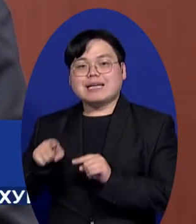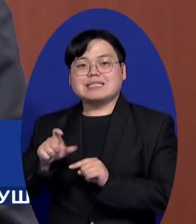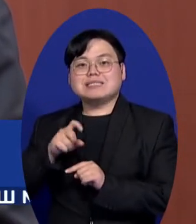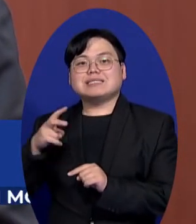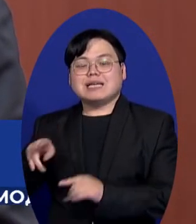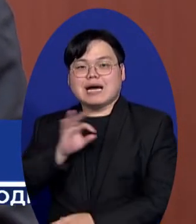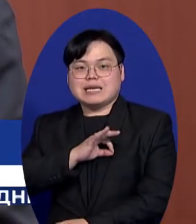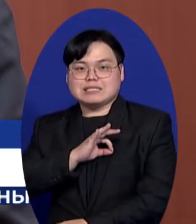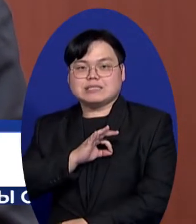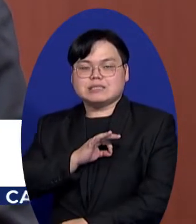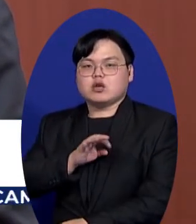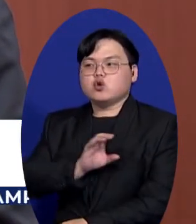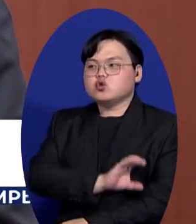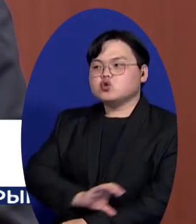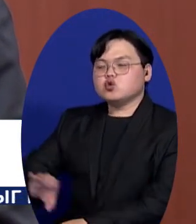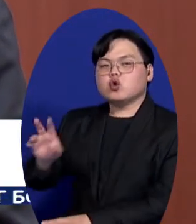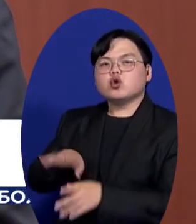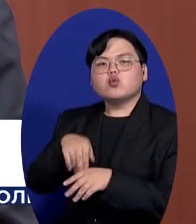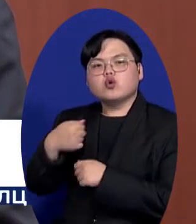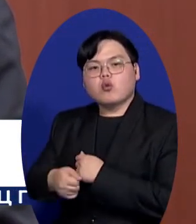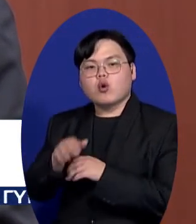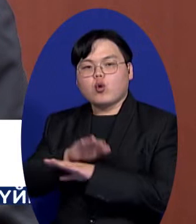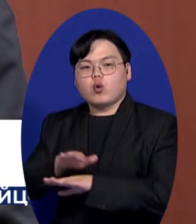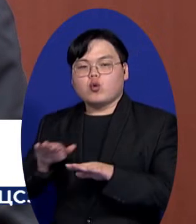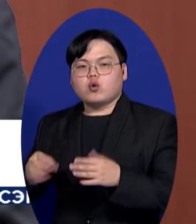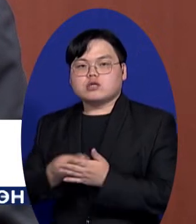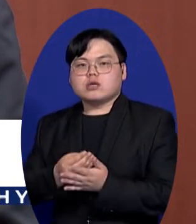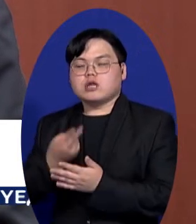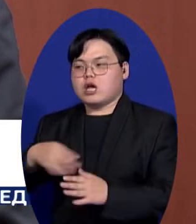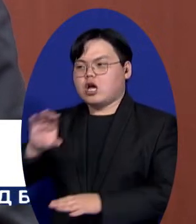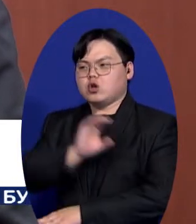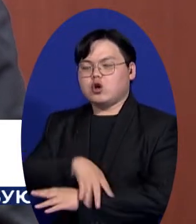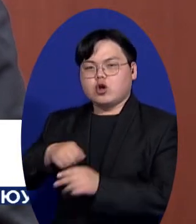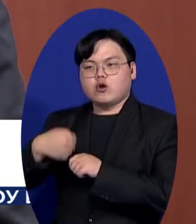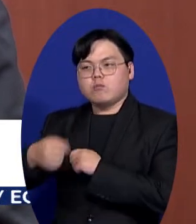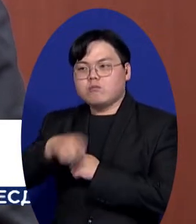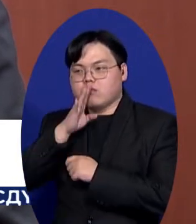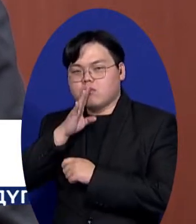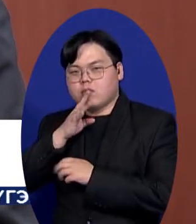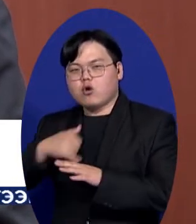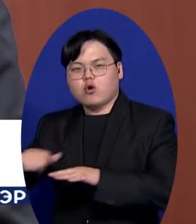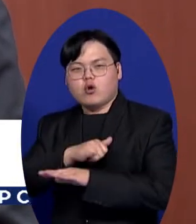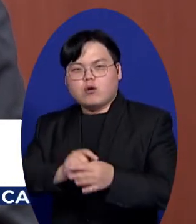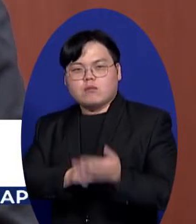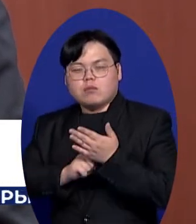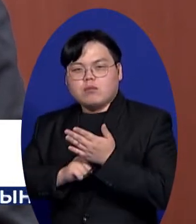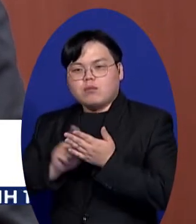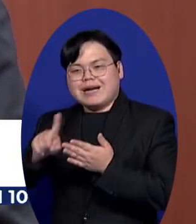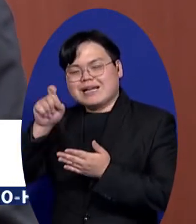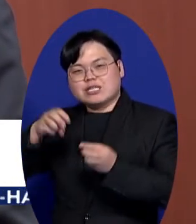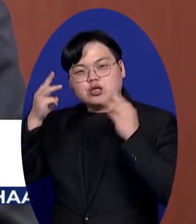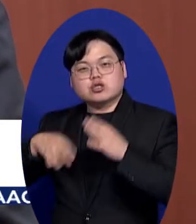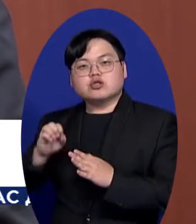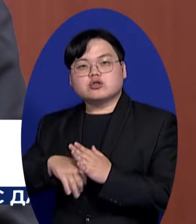тий. Зөвхөн сургалтын төлбөрт хүүхдийнхээ сургалтыг ихтэй сургалт төлөх гэж тий. Улс орны өмнө тулгамцсан асуудлыг шийдэж явах хэрэгтэй. Энэ тогтолцоо